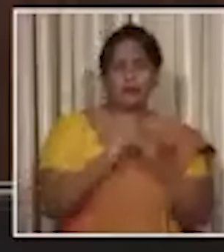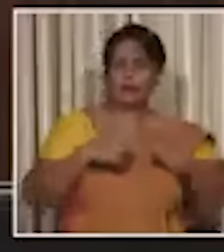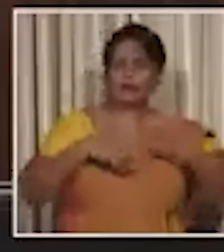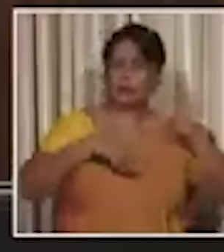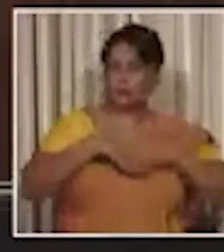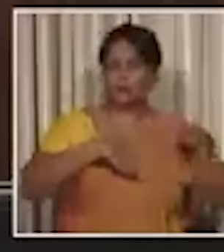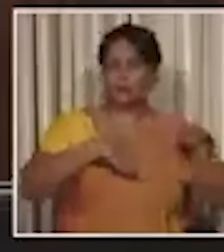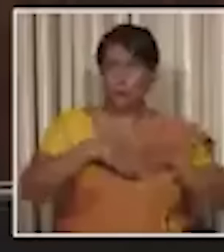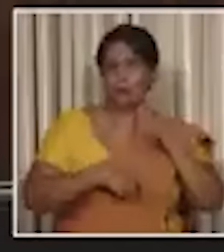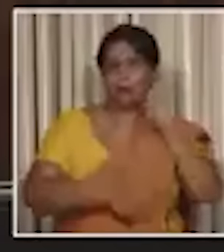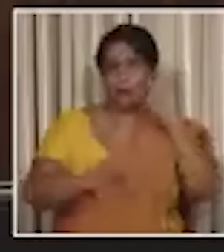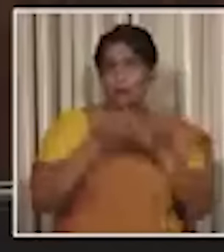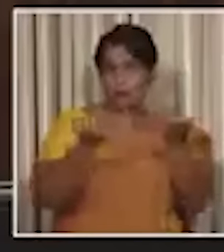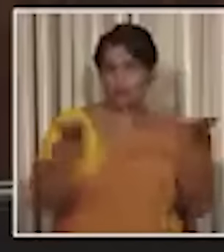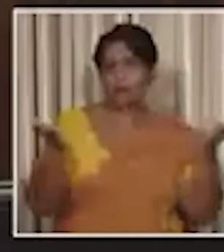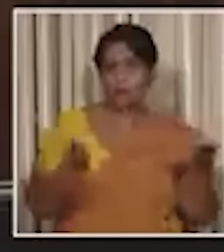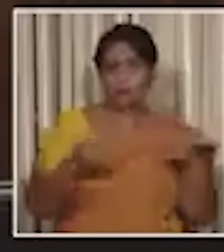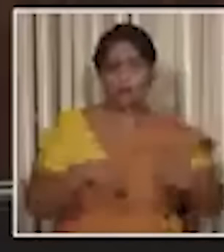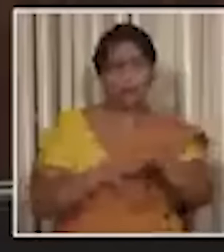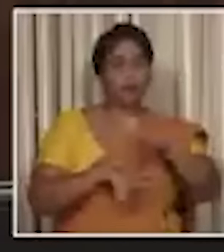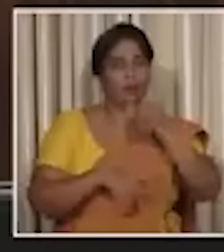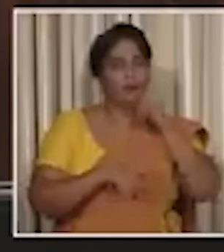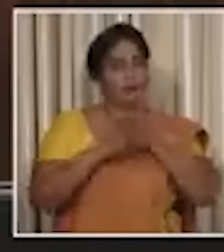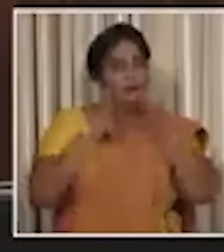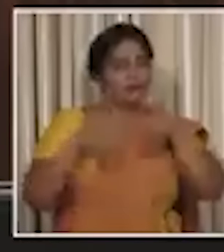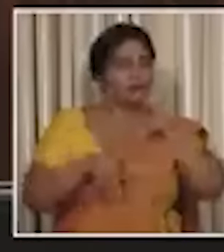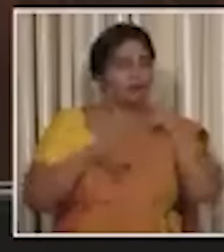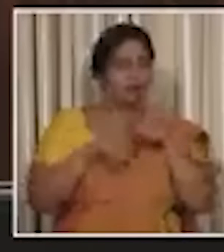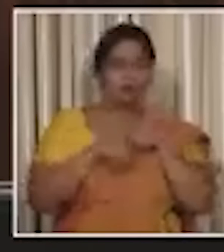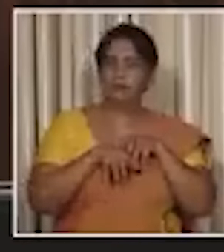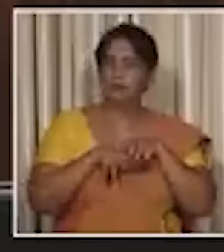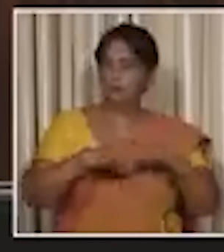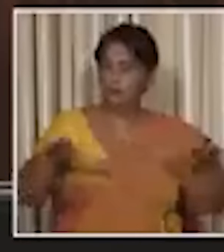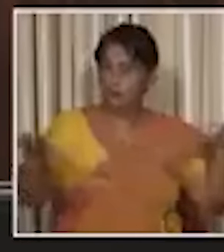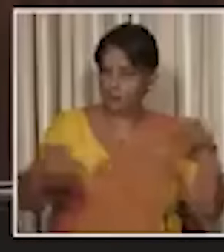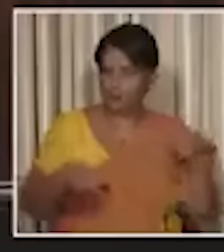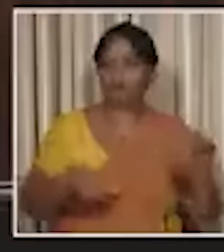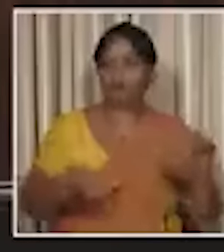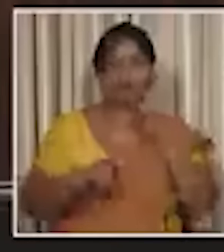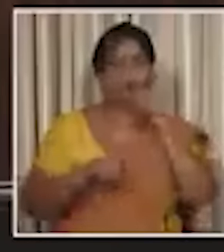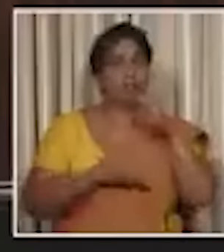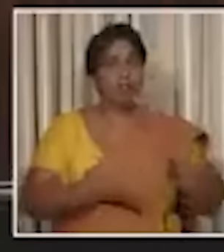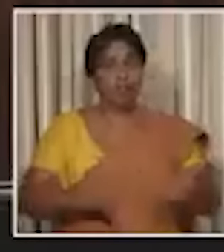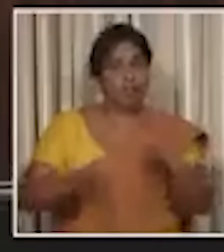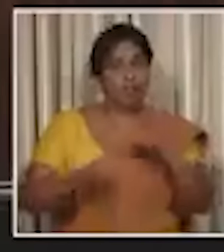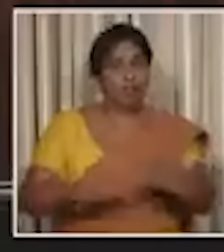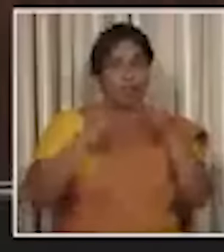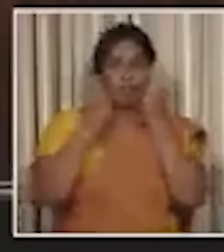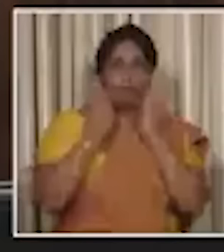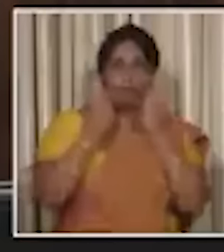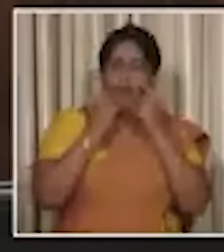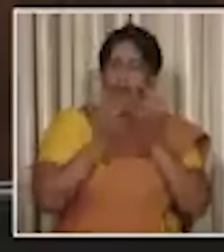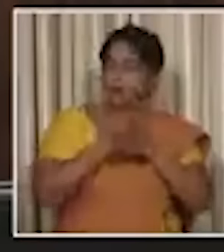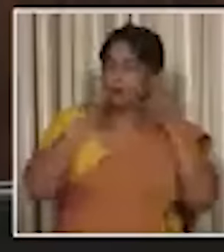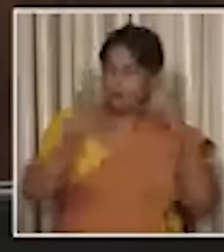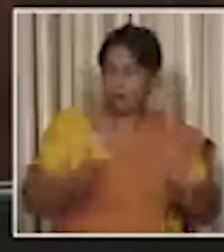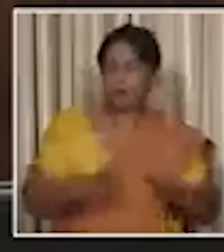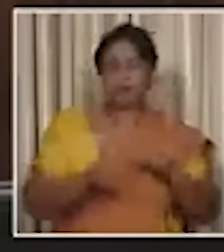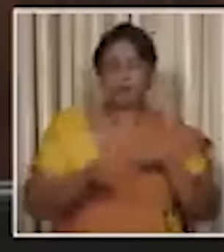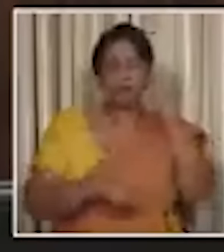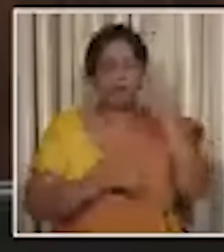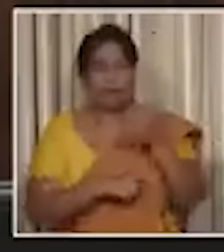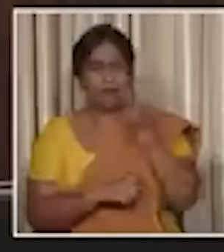சுயாட்சியை கட்டியெழுப்பது மிக முக்கியமானது. நாட்டின் சட்டத்தின் ஆட்சி எப்படி உருவாகும் என்றால், இந்த நாட்டில் அந்த பாராளுமன்றத்தில்